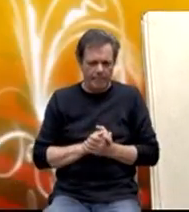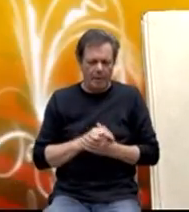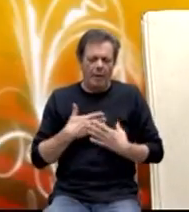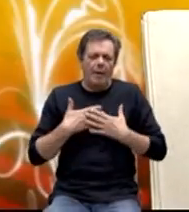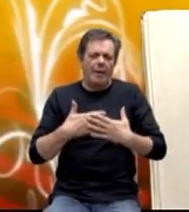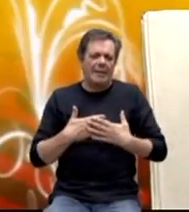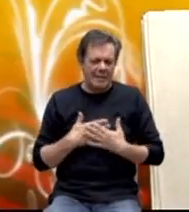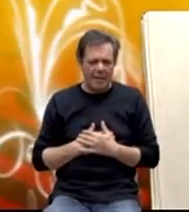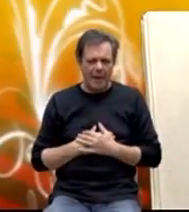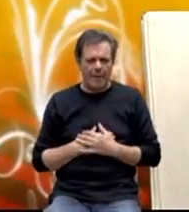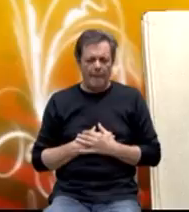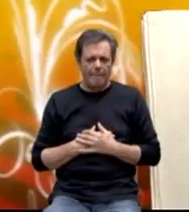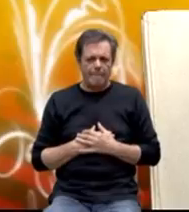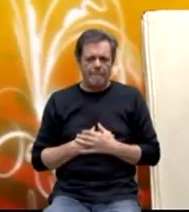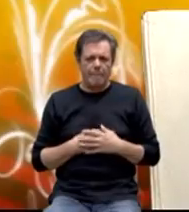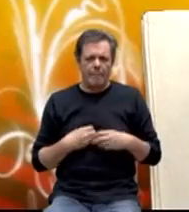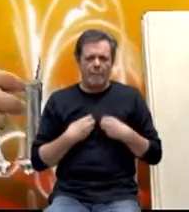disanja ili ispuštanja.